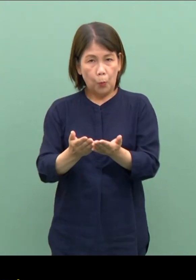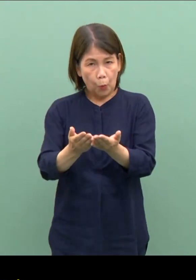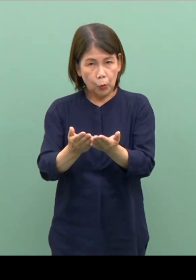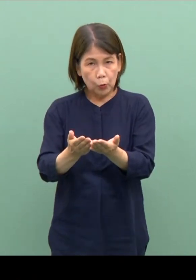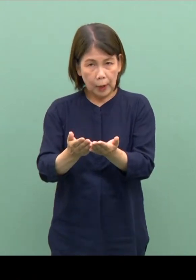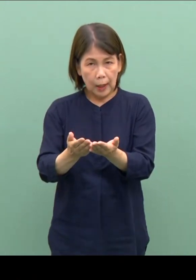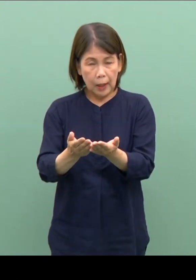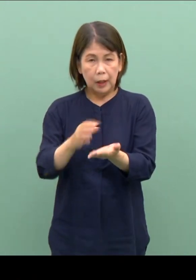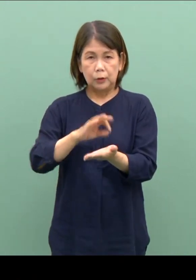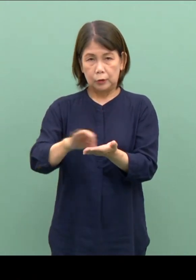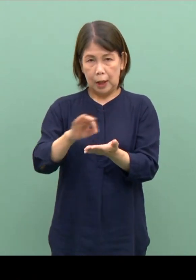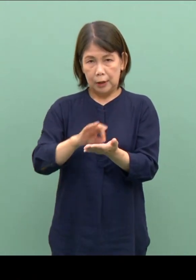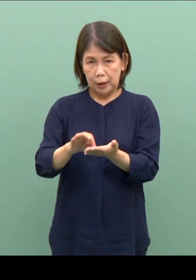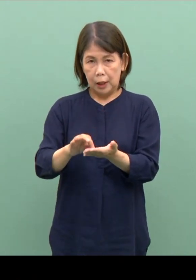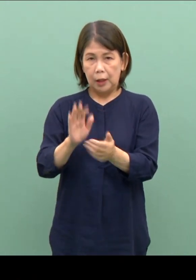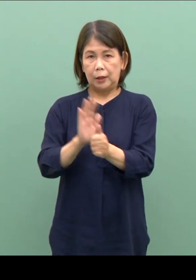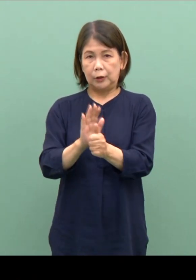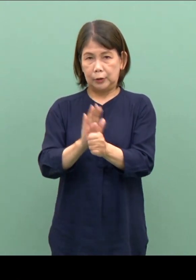じゃ。